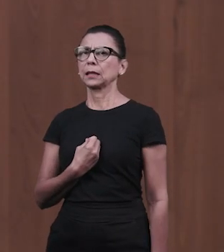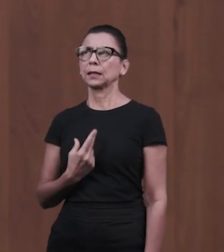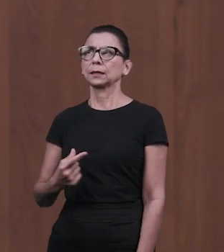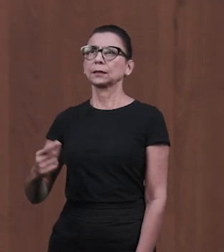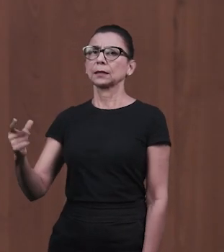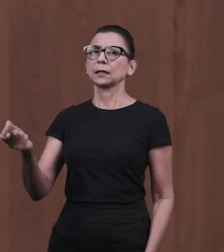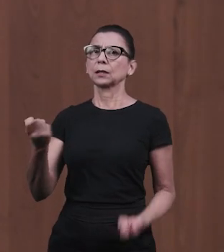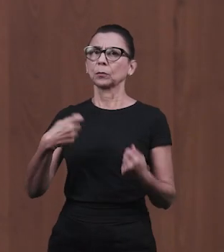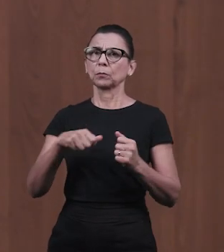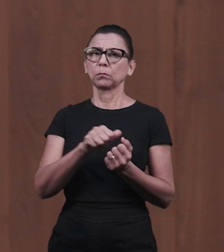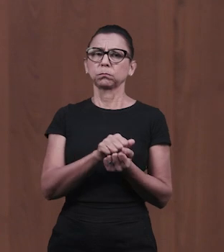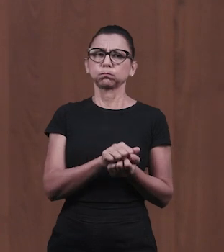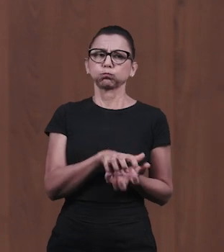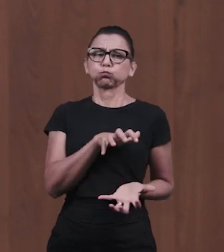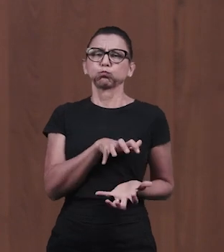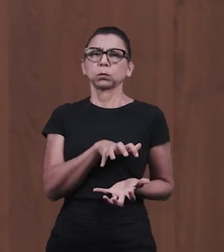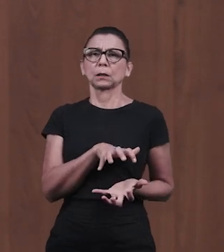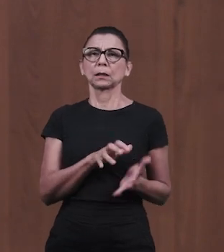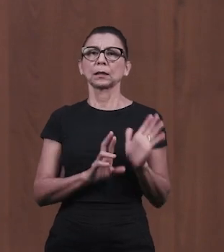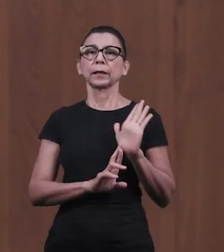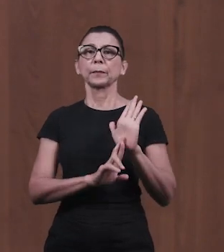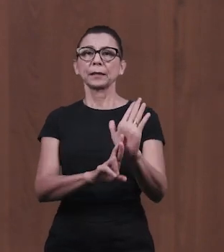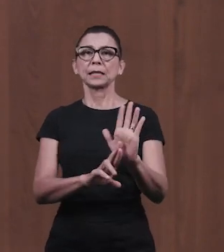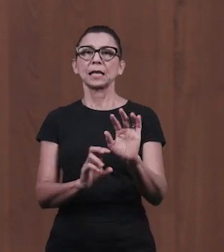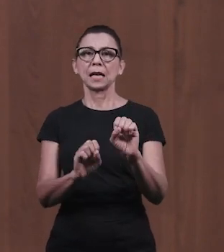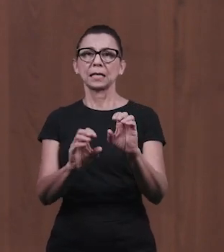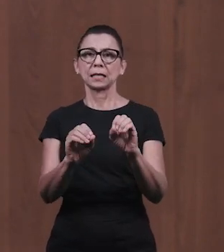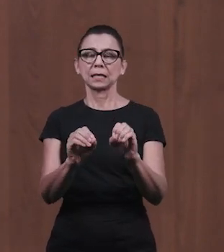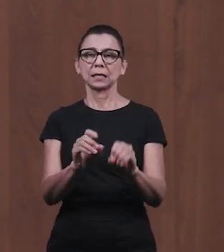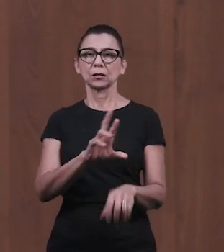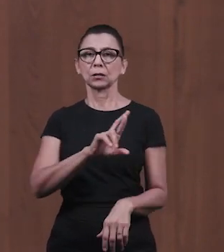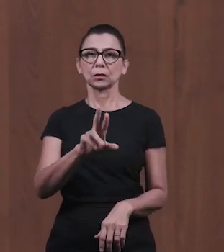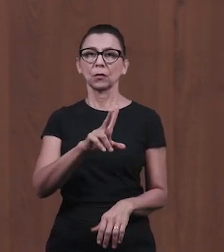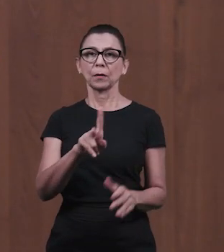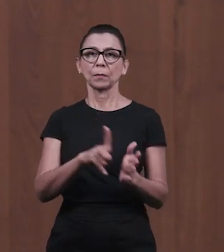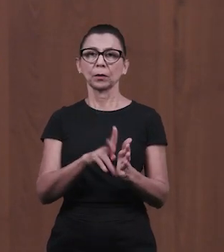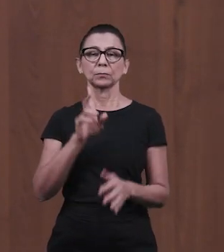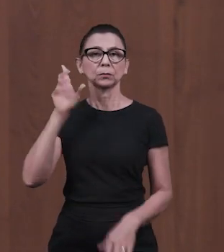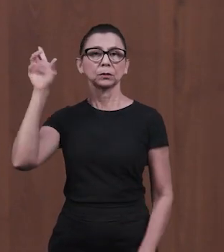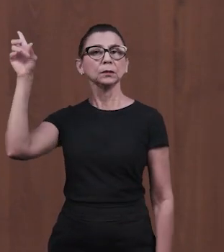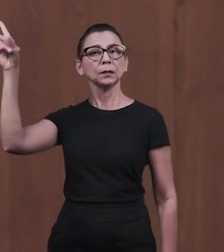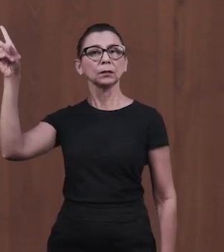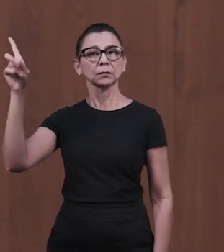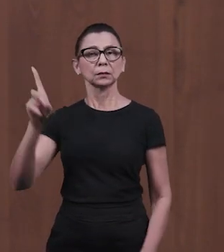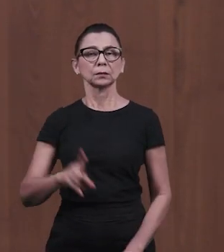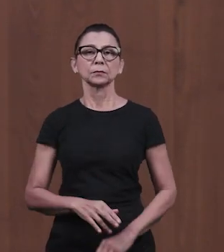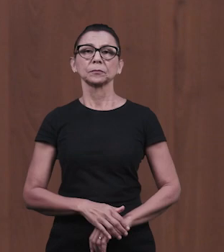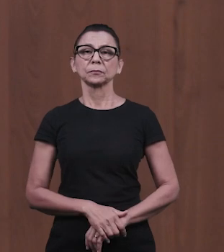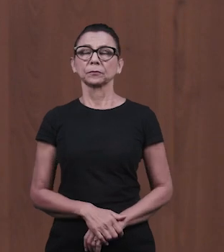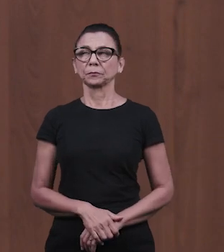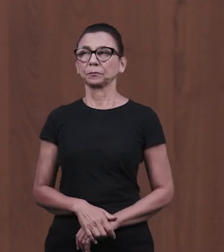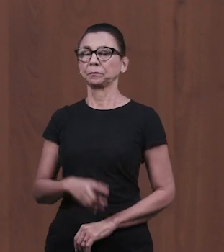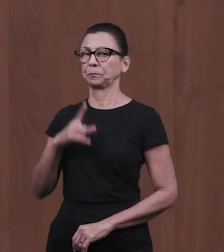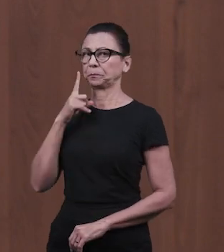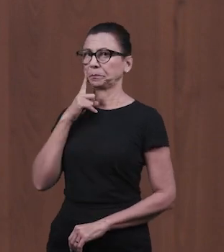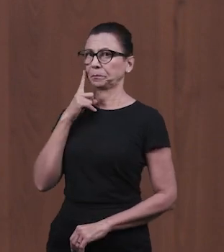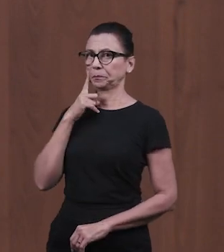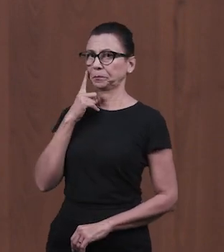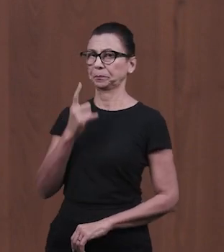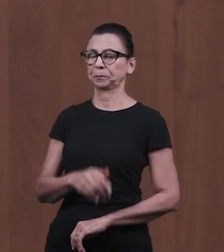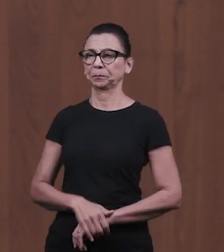Мы не нуждаемся в закваске. И закваска, она представляет собой учение, которое не приходит от Бога.